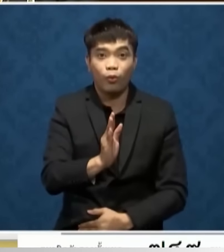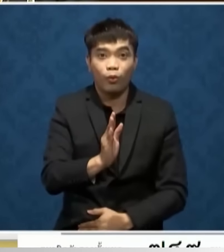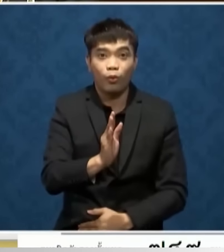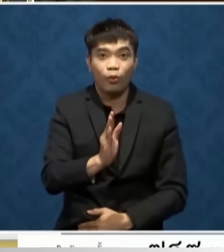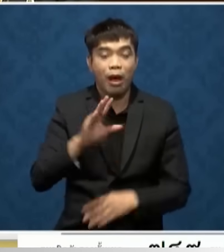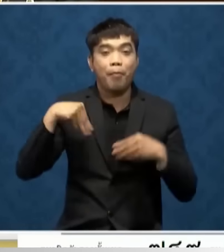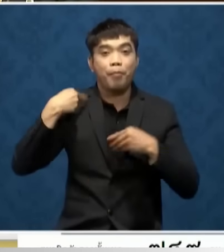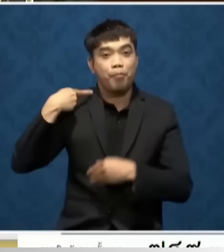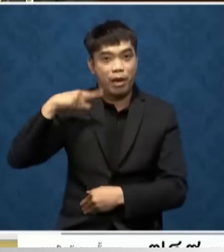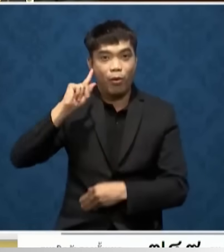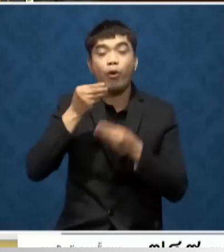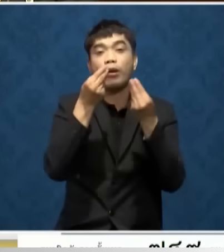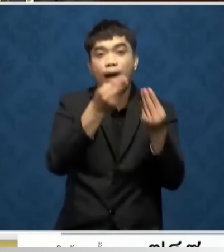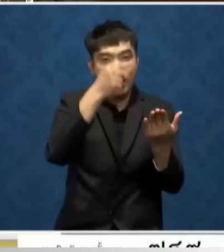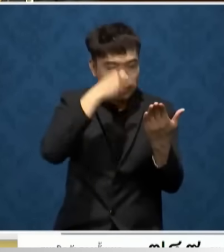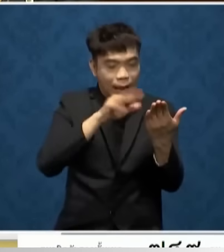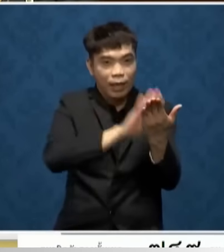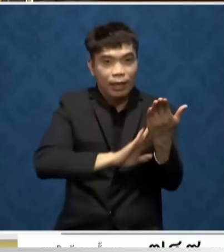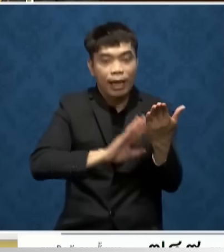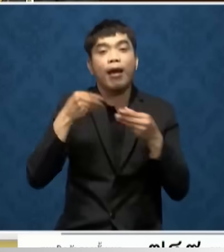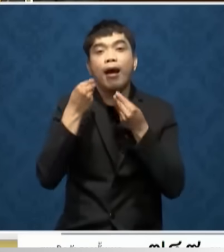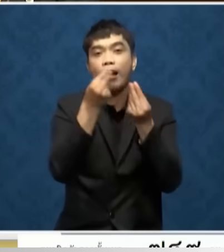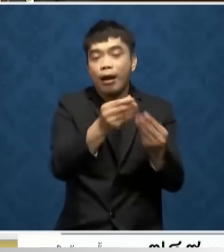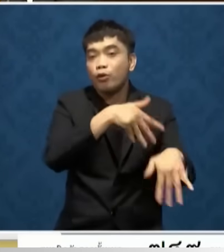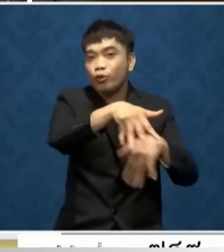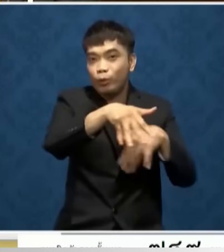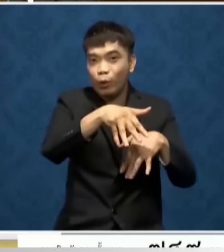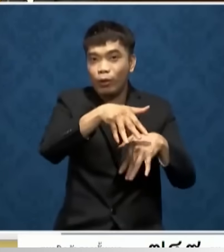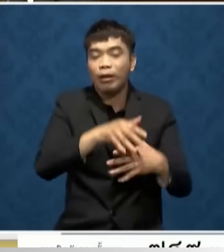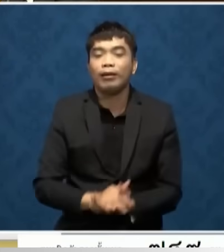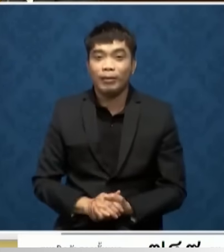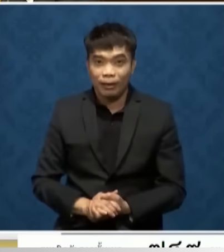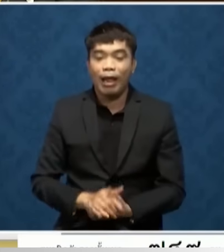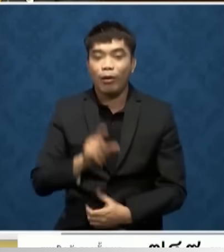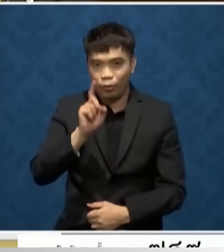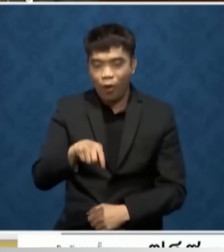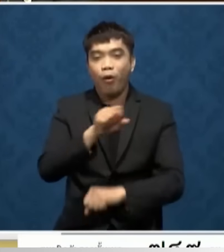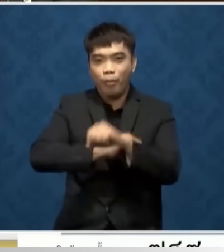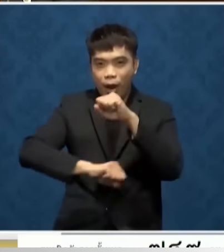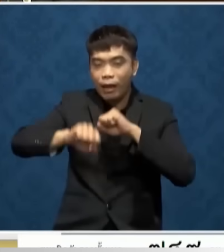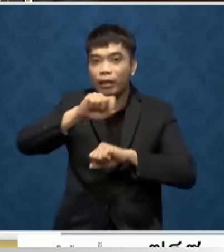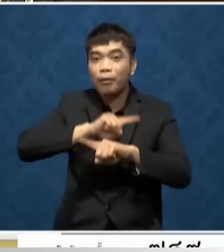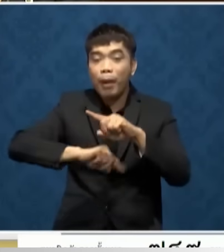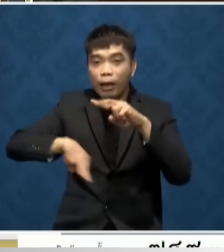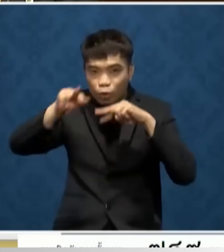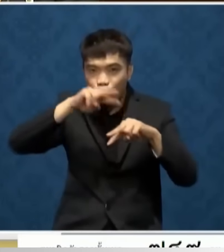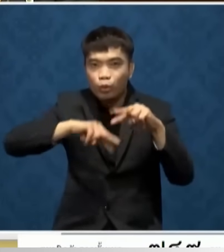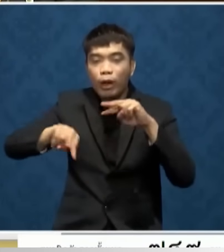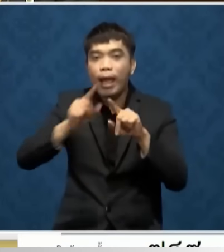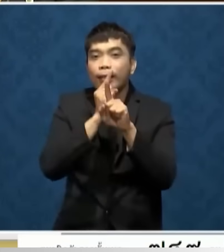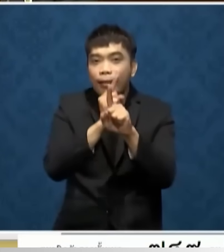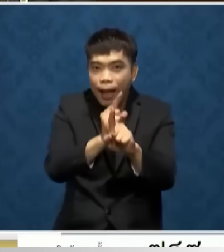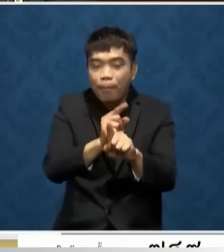เพื่อประโยชน์ของประเทศและประชาชนทั้งจะรักษาไว้ซึ่งทั้งจะรักษาไว้และปฏิบัติตาม